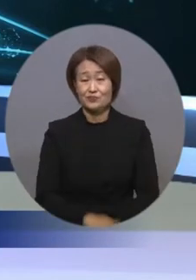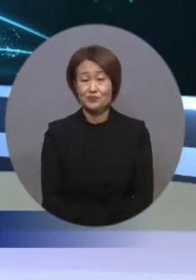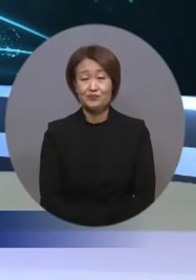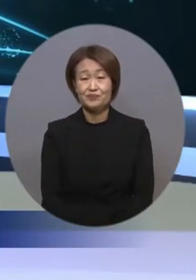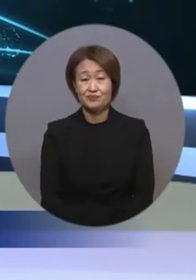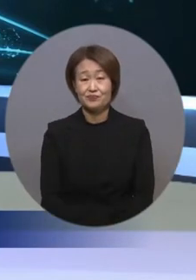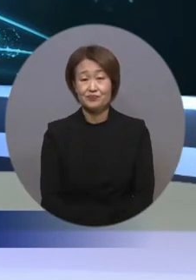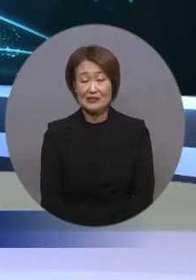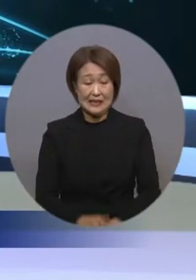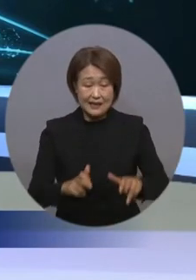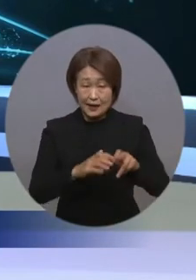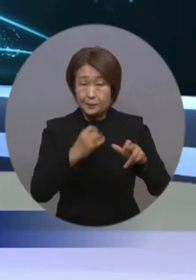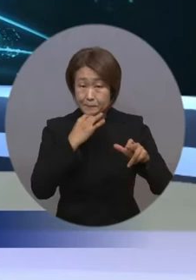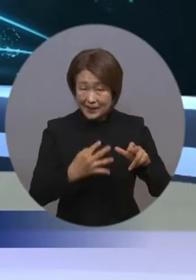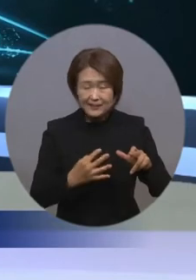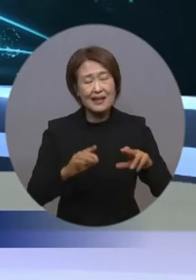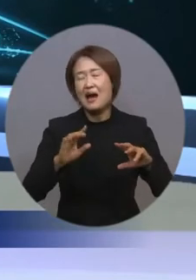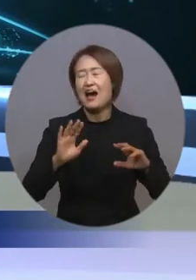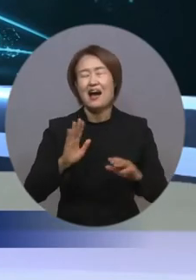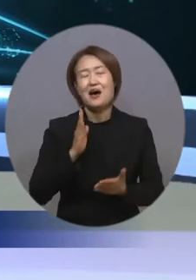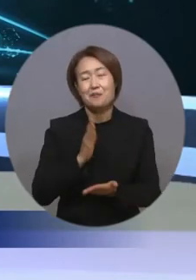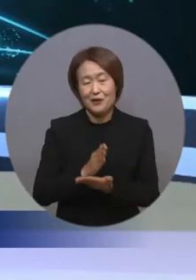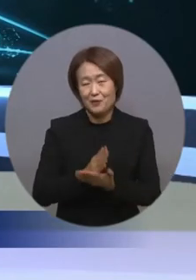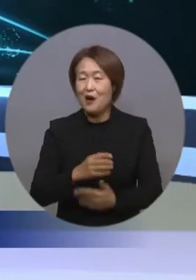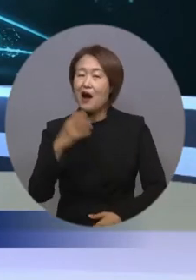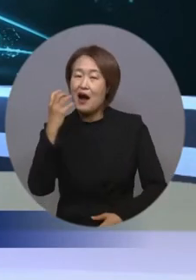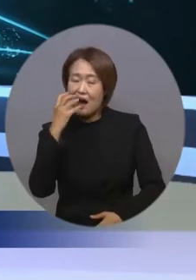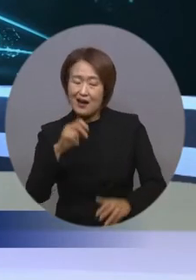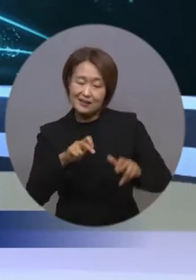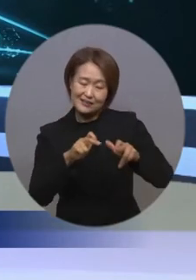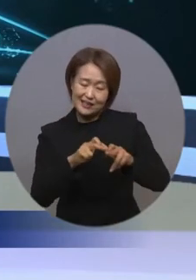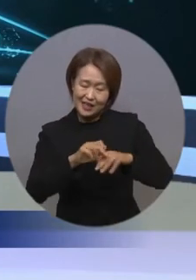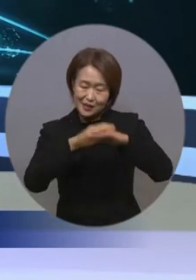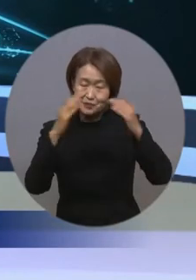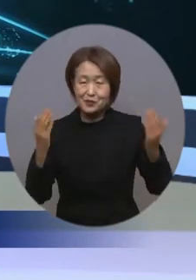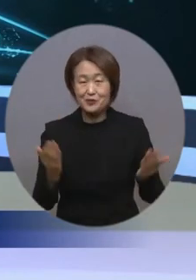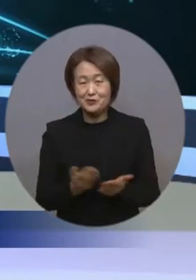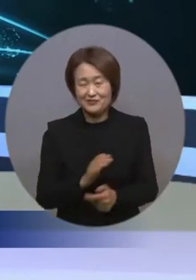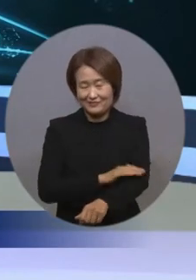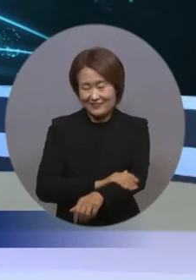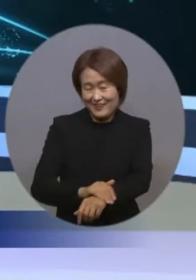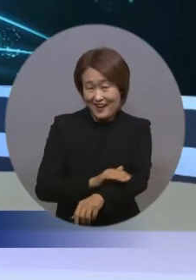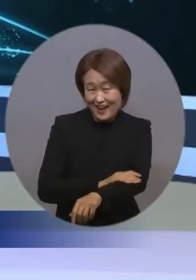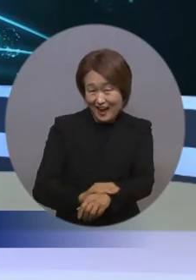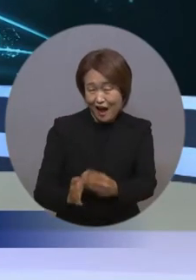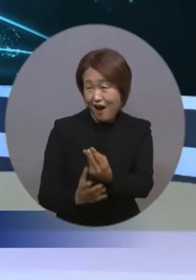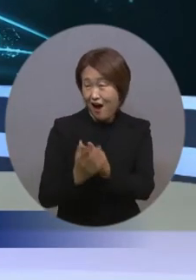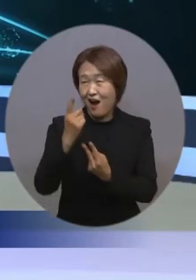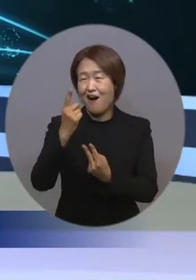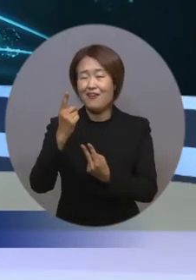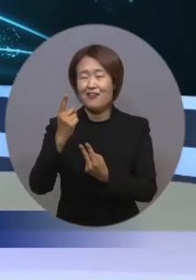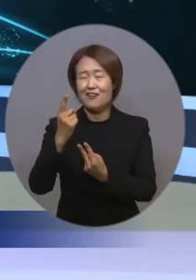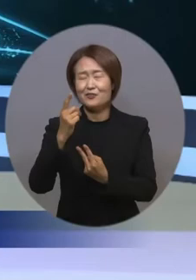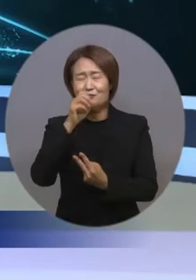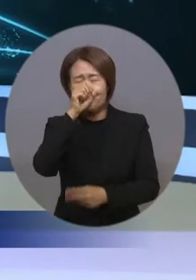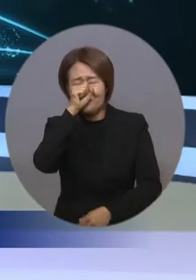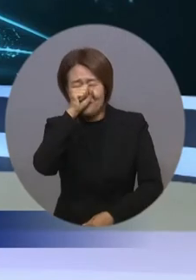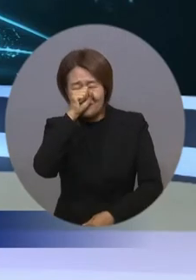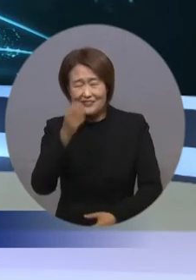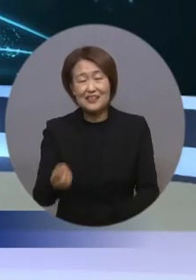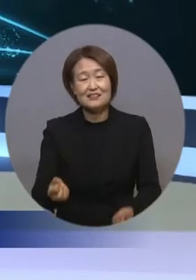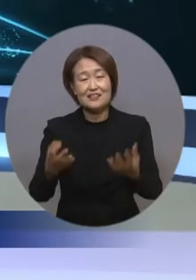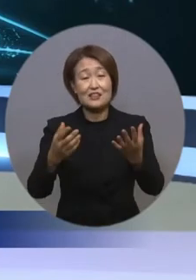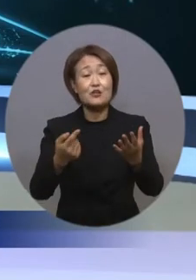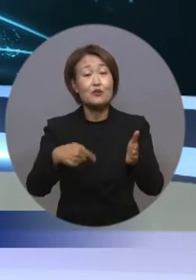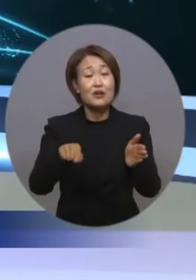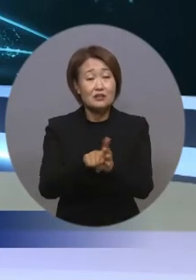자리들이 장애인들만의 축제가 아니라 비장애인과 장애인 모두 어우러져 하나 될 수 있는 소통의 장이 되도록 더